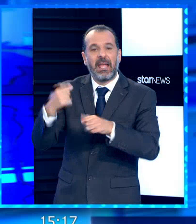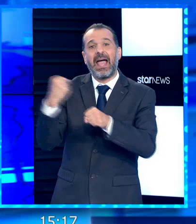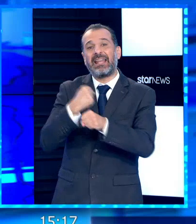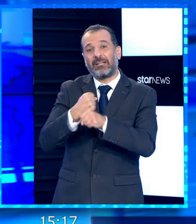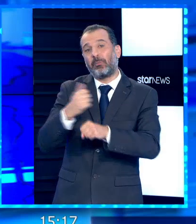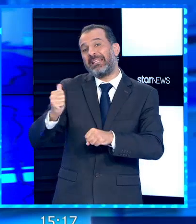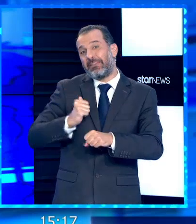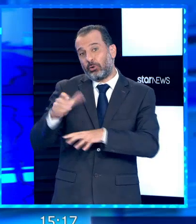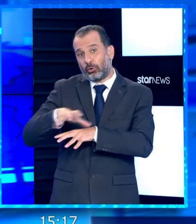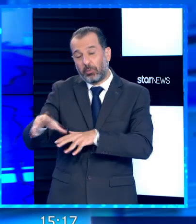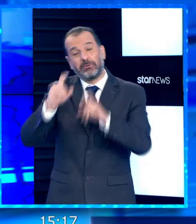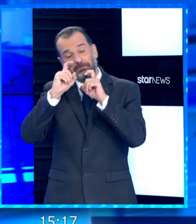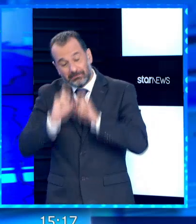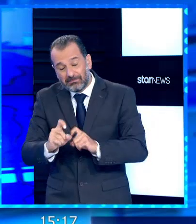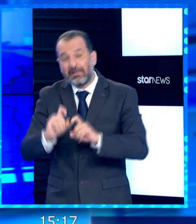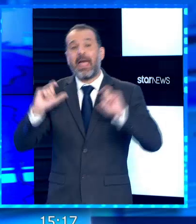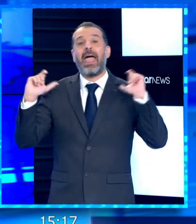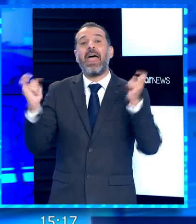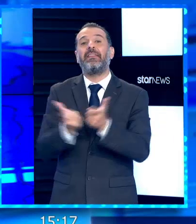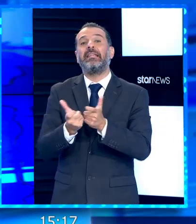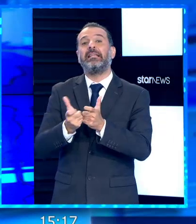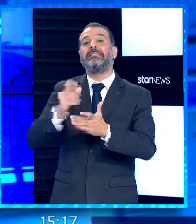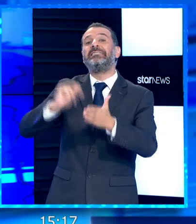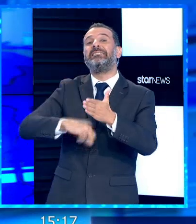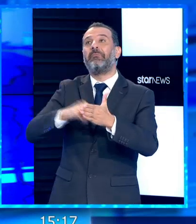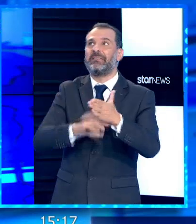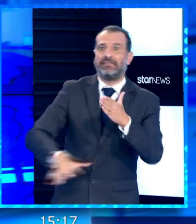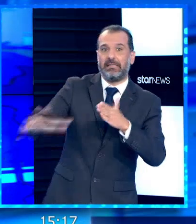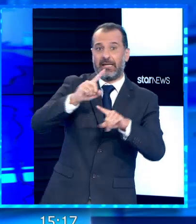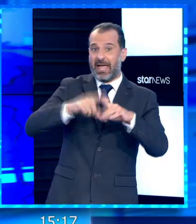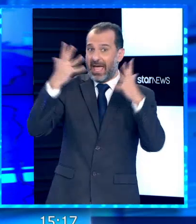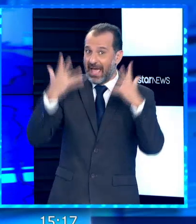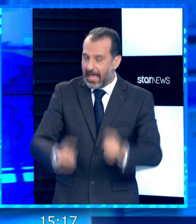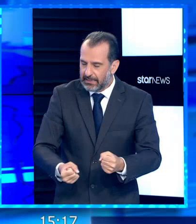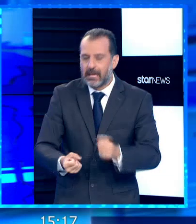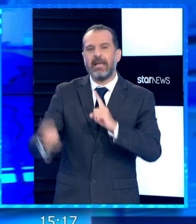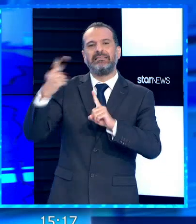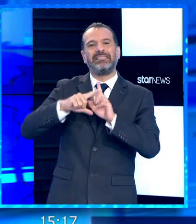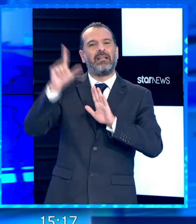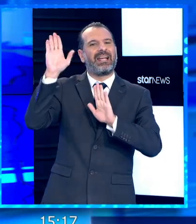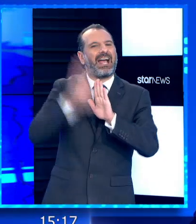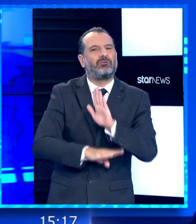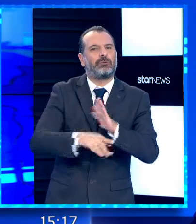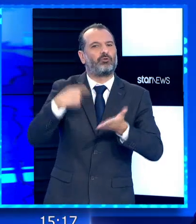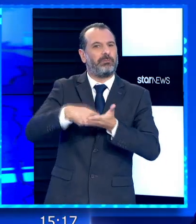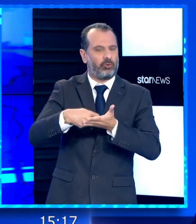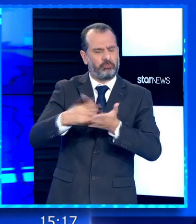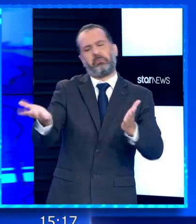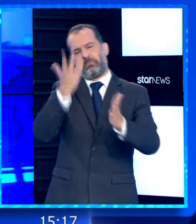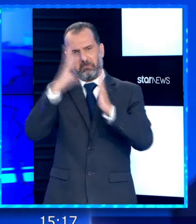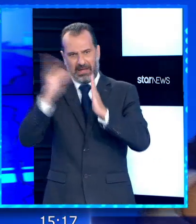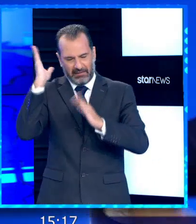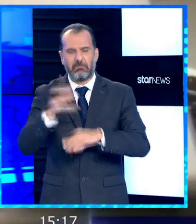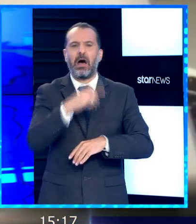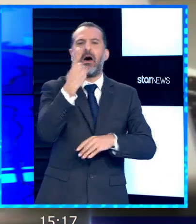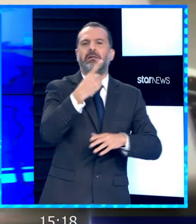στον ιδιωτικό τομέα και όσους αμείβονται με την Εθνική Συλλογική Σύμβαση Εργασίας και τον Κατώτατο Μισθό. Για παράδειγμα,